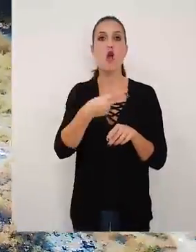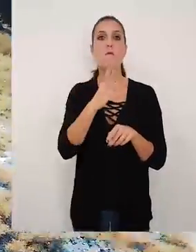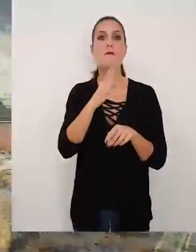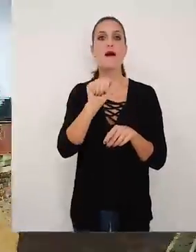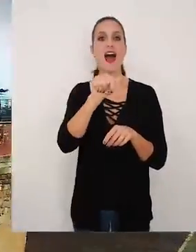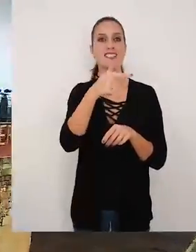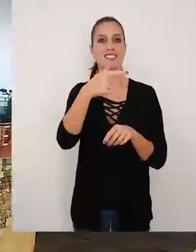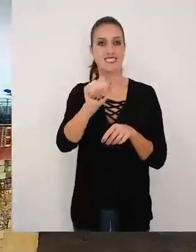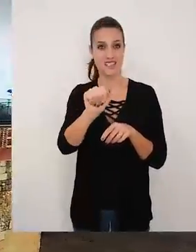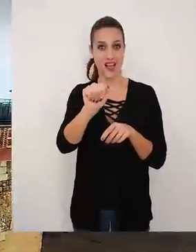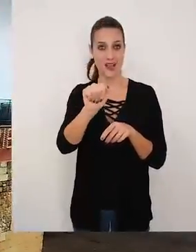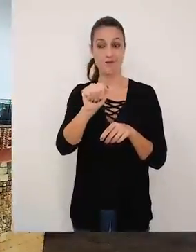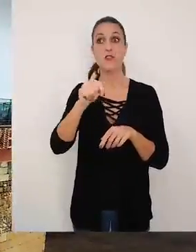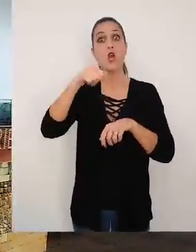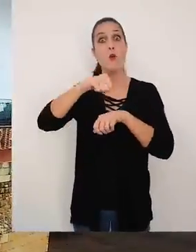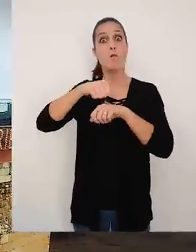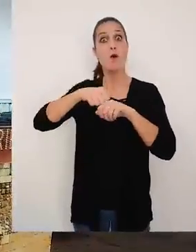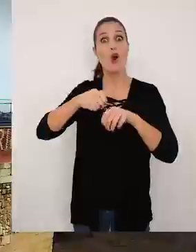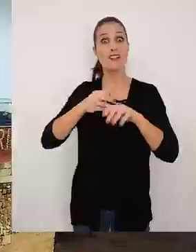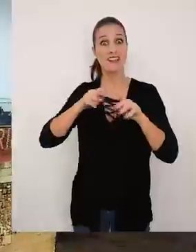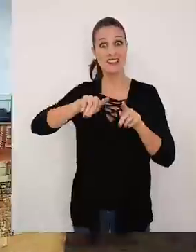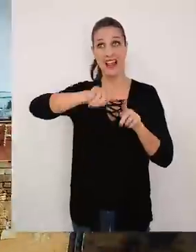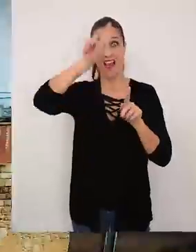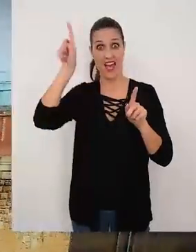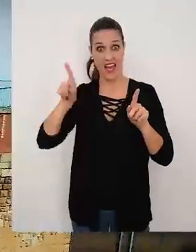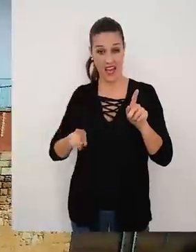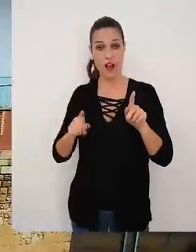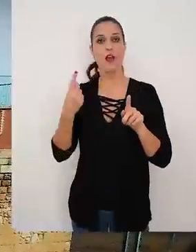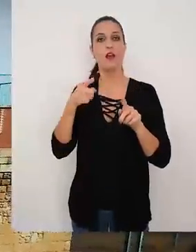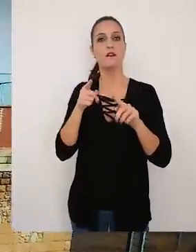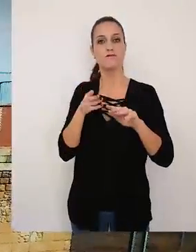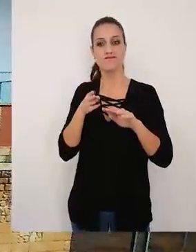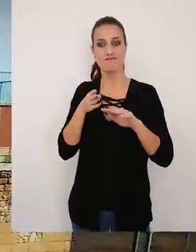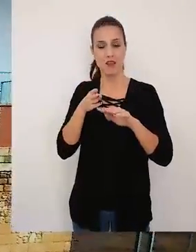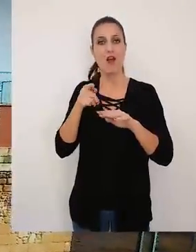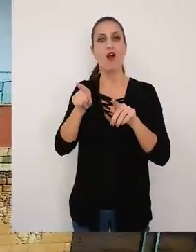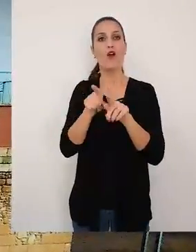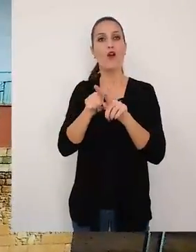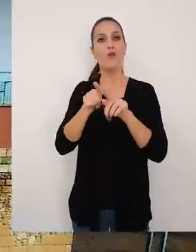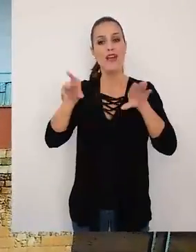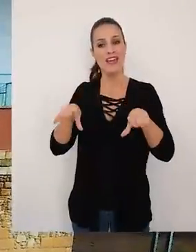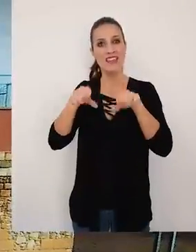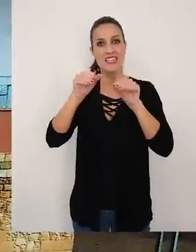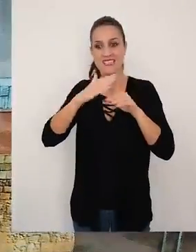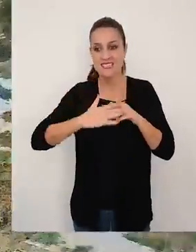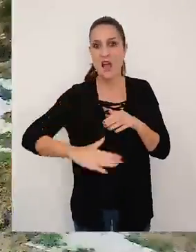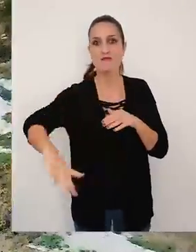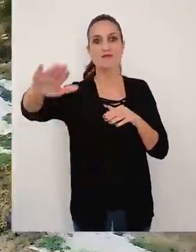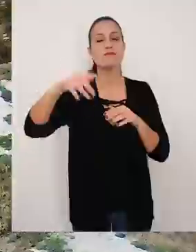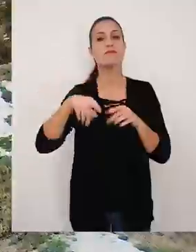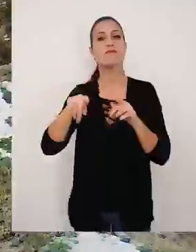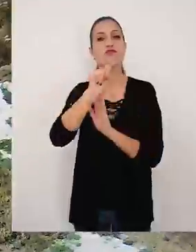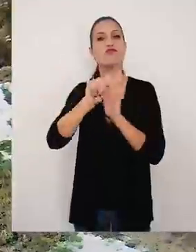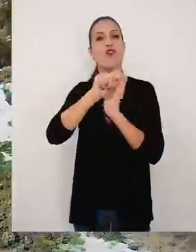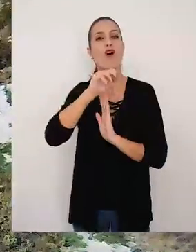Il portale monumentale segna l'avvio del percorso storico nel passato di questa antica città, che racchiude un lungo asse temporale